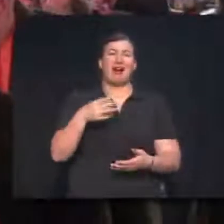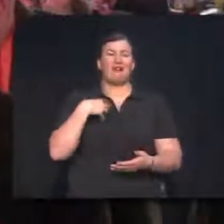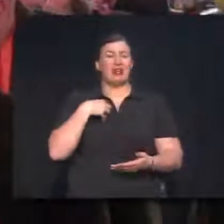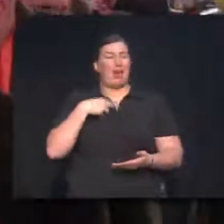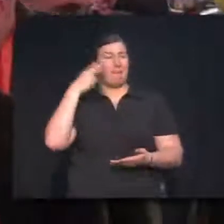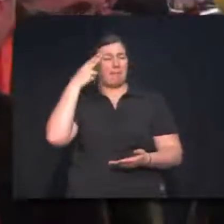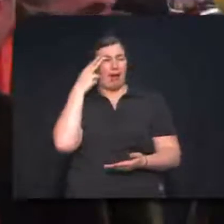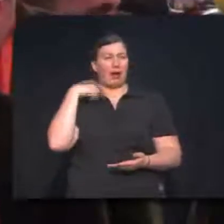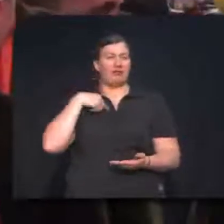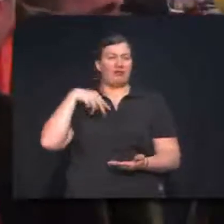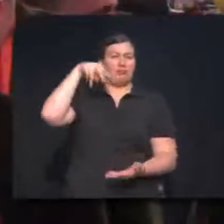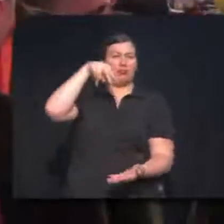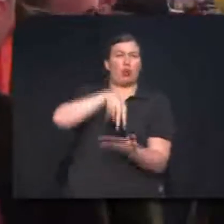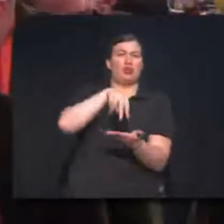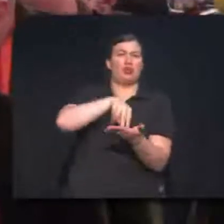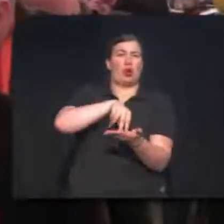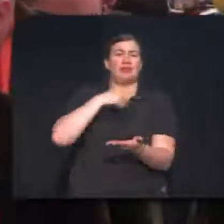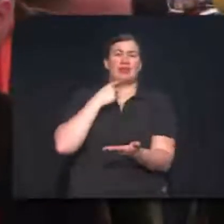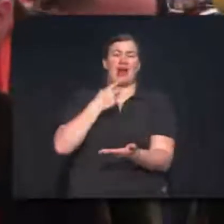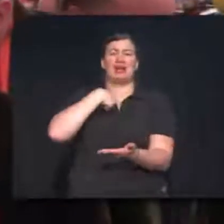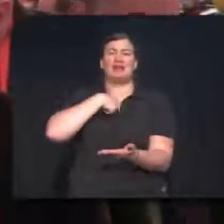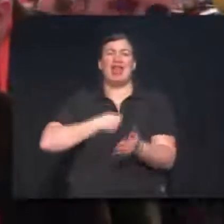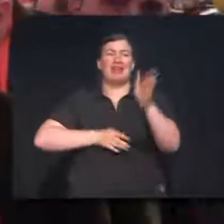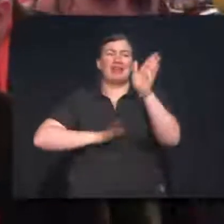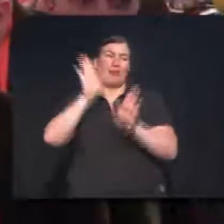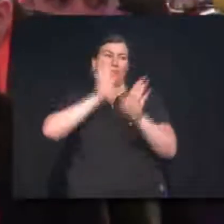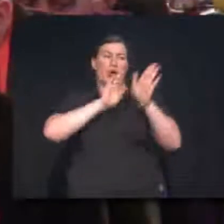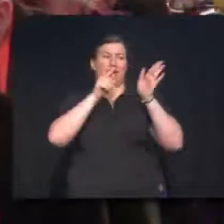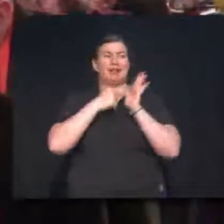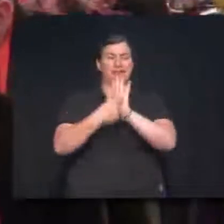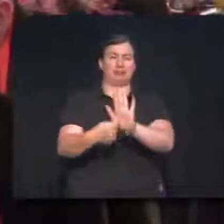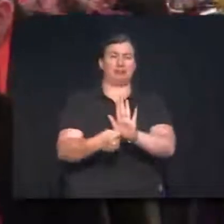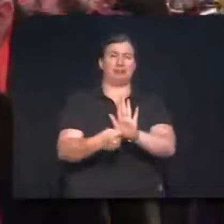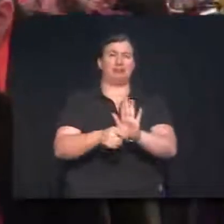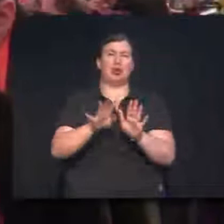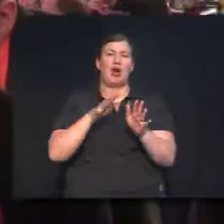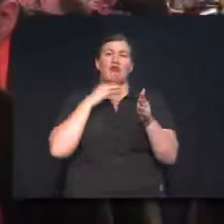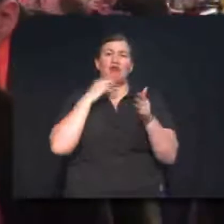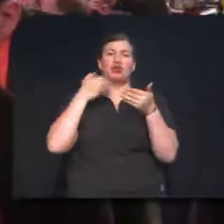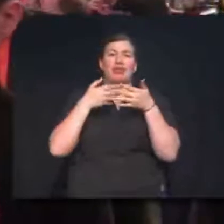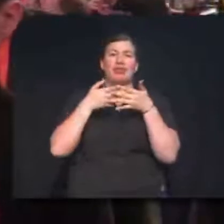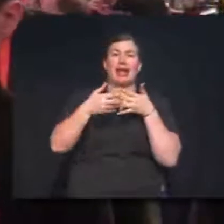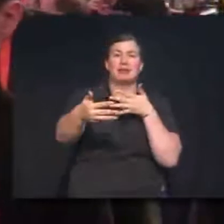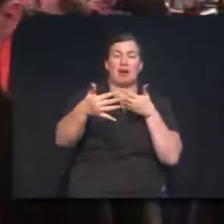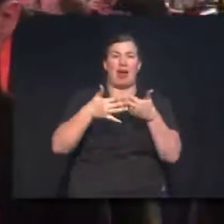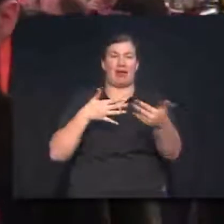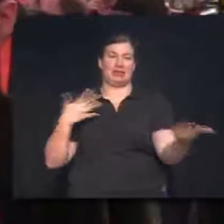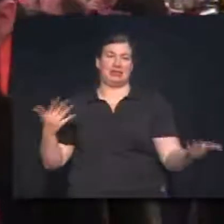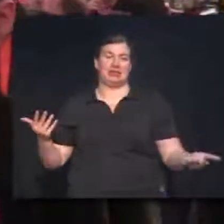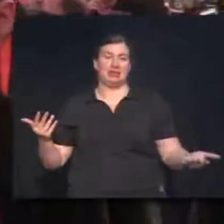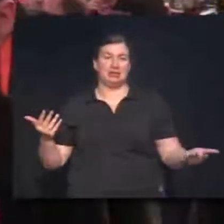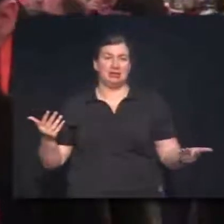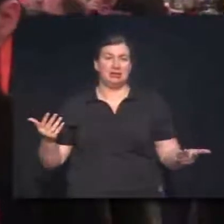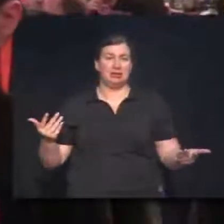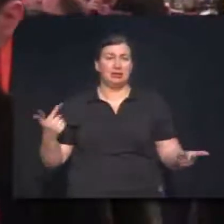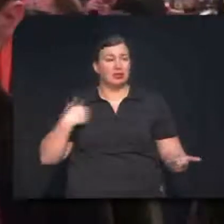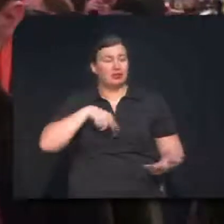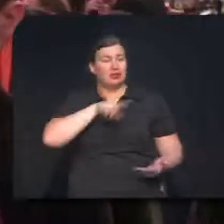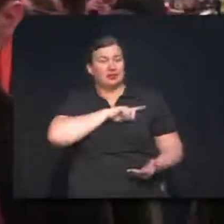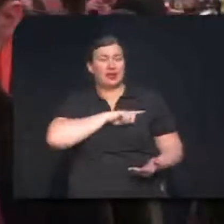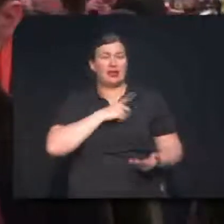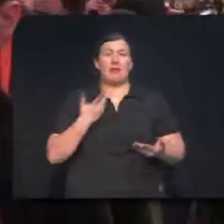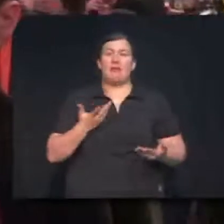für Demokratie und für Transparenz bei dem Dingen die die Europäer angehen und deswegen haben wir hier einmalige Chance auch aus unserem